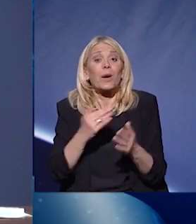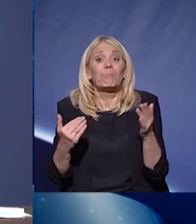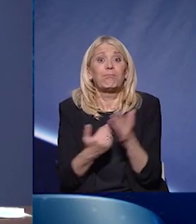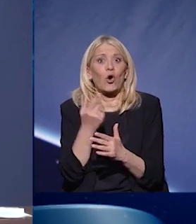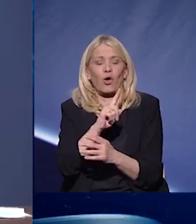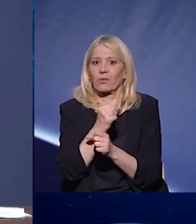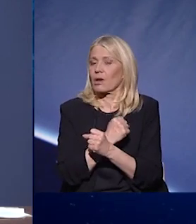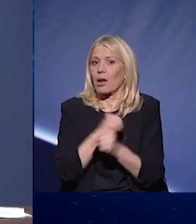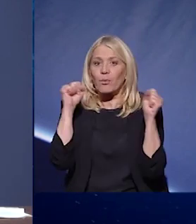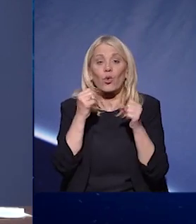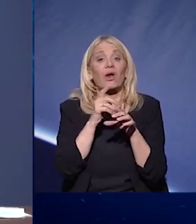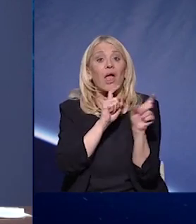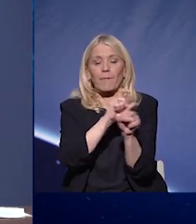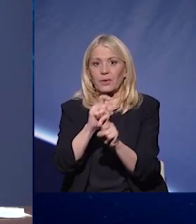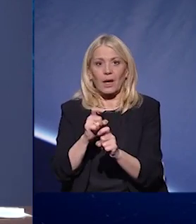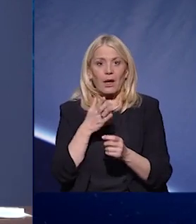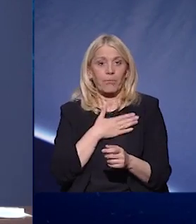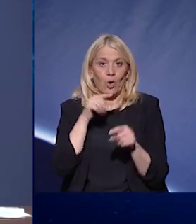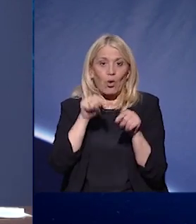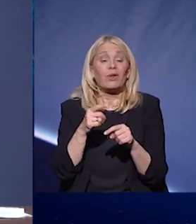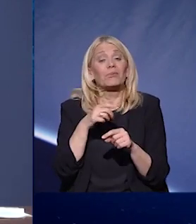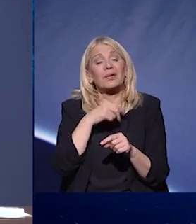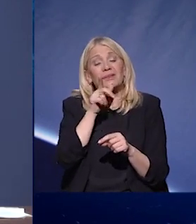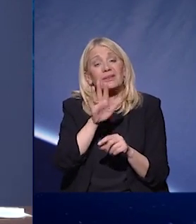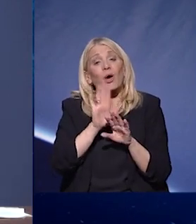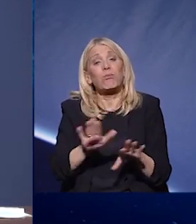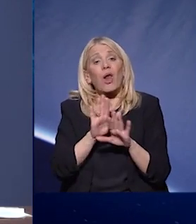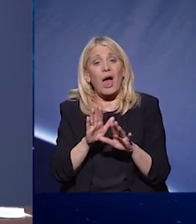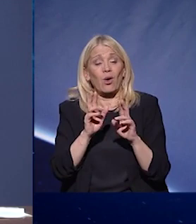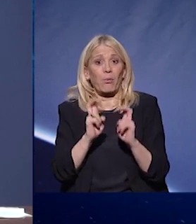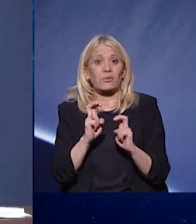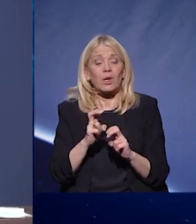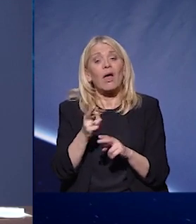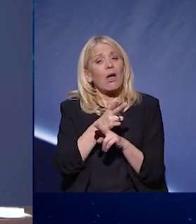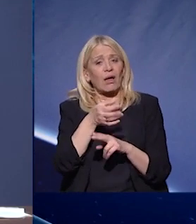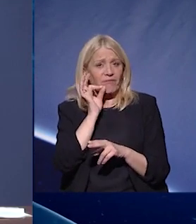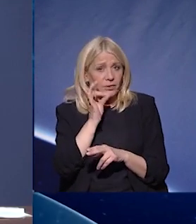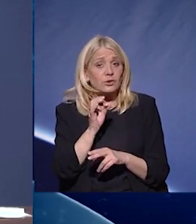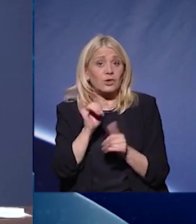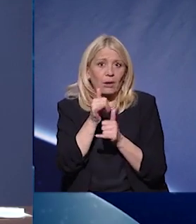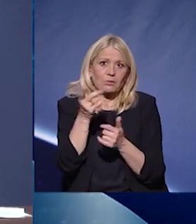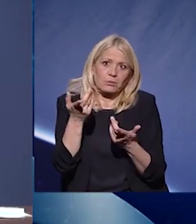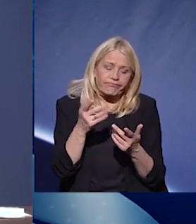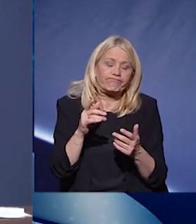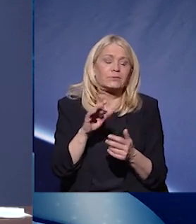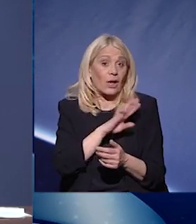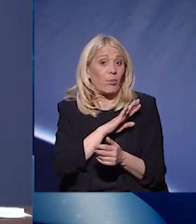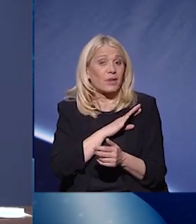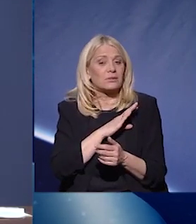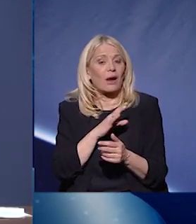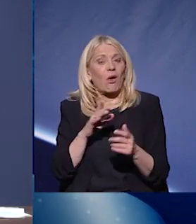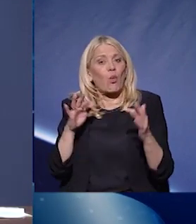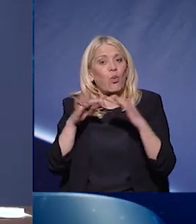nešto ne bukne, da tako popuštamo. Kafići sigurno isto jesu neki rizik.